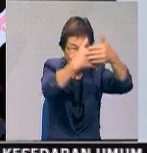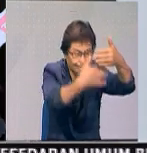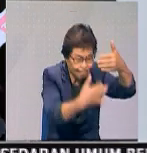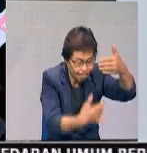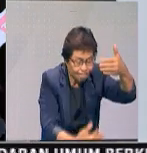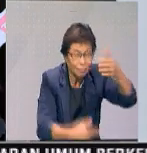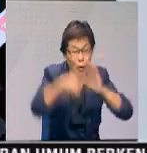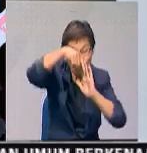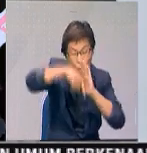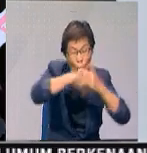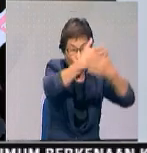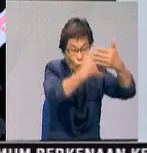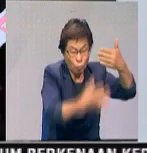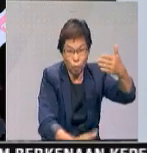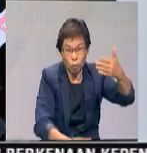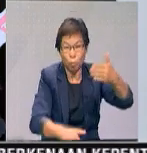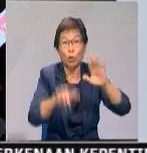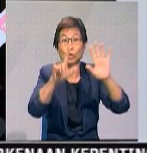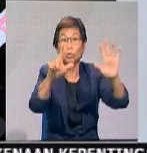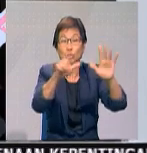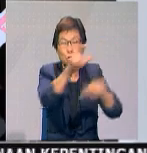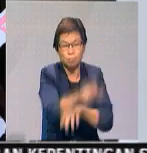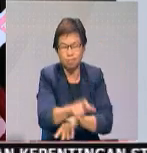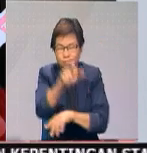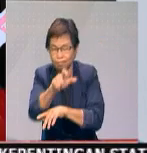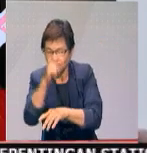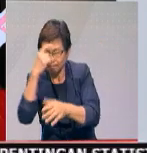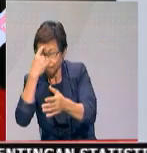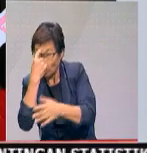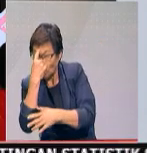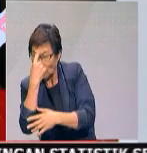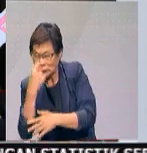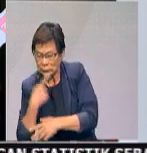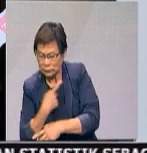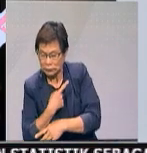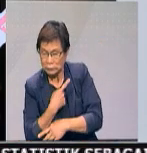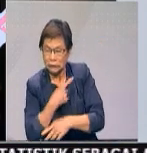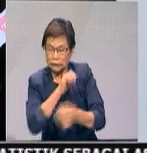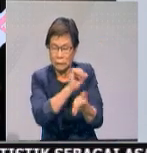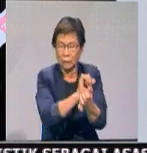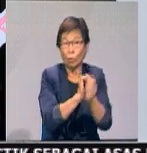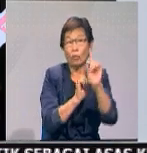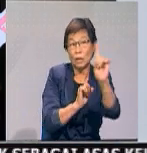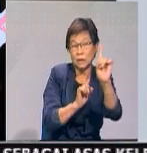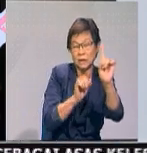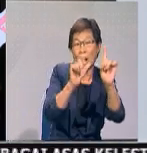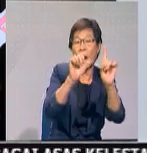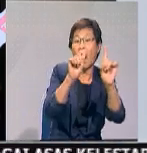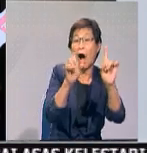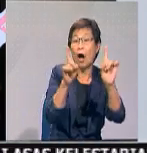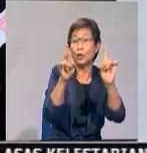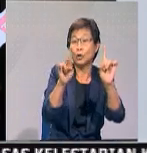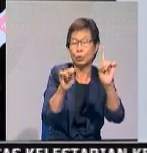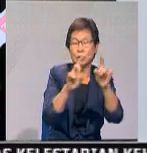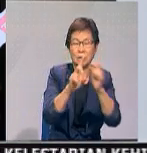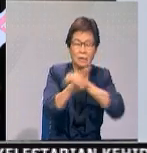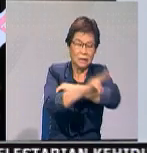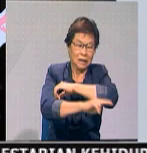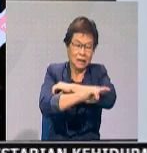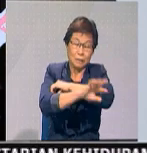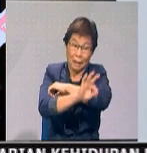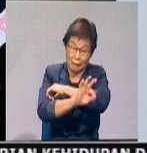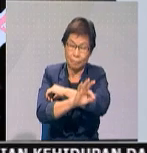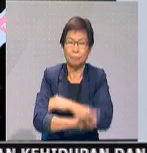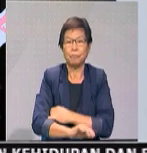terperinci yang tujuh suspek kita tangkap ni, yang pertama melibatkan seorang adun dari Negeri Sembilan, yang